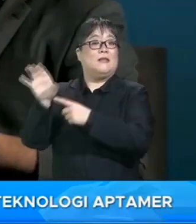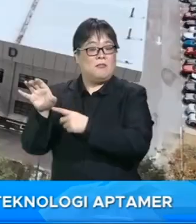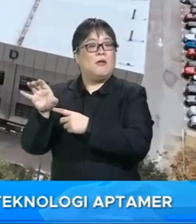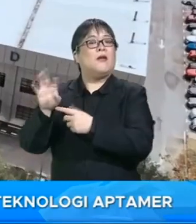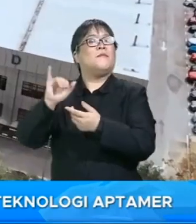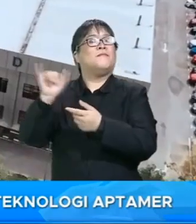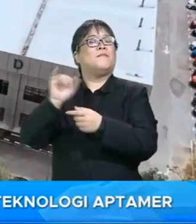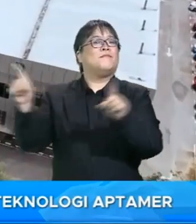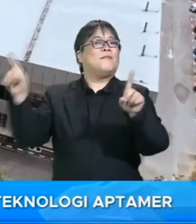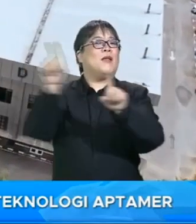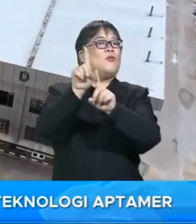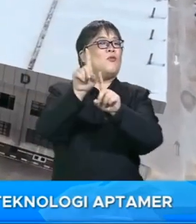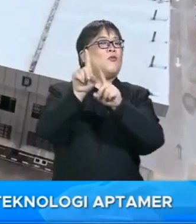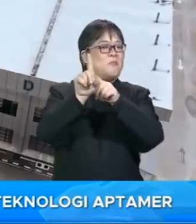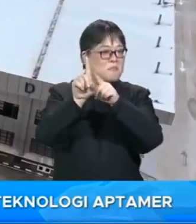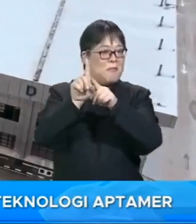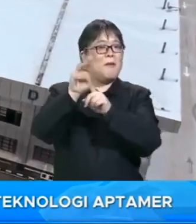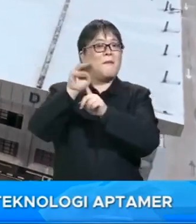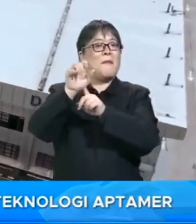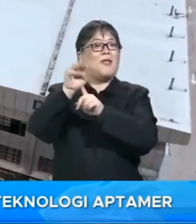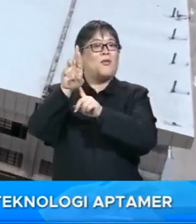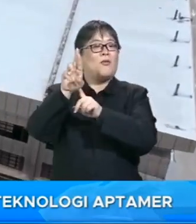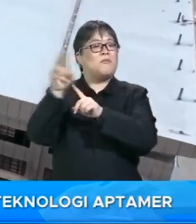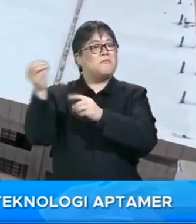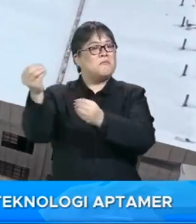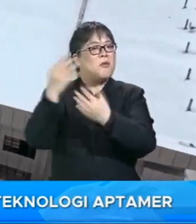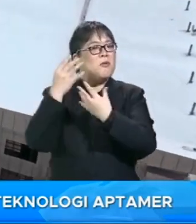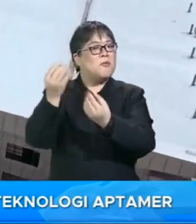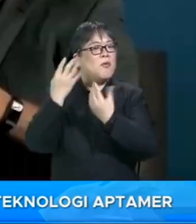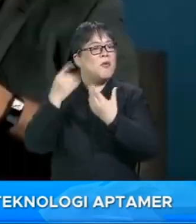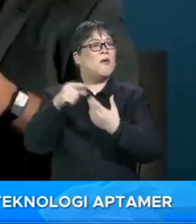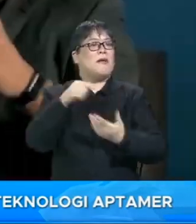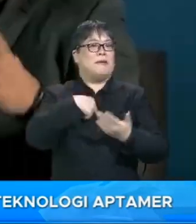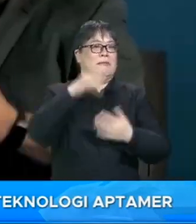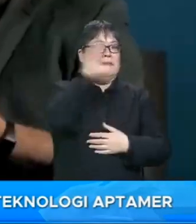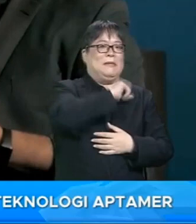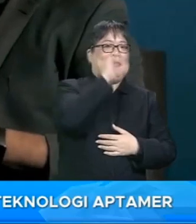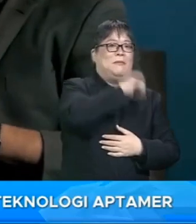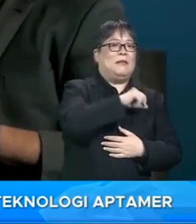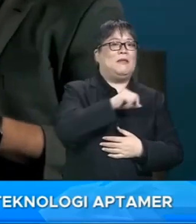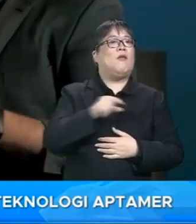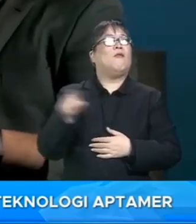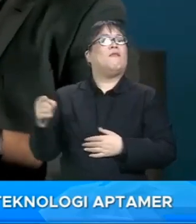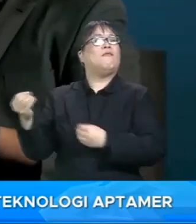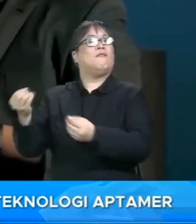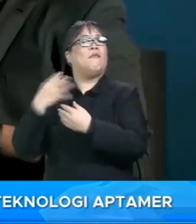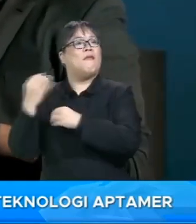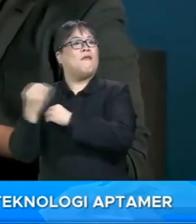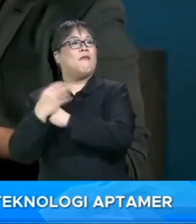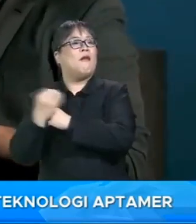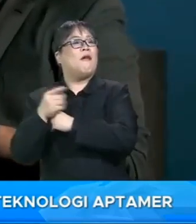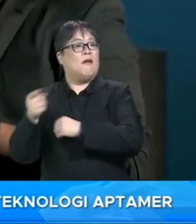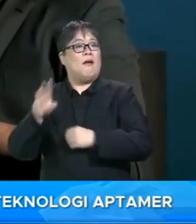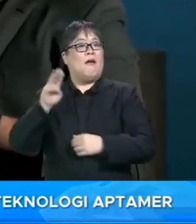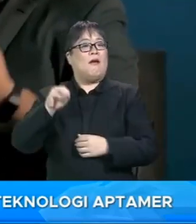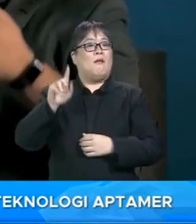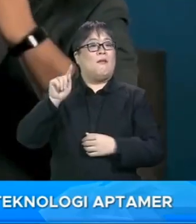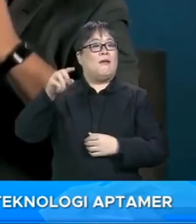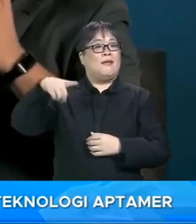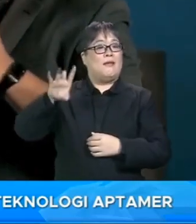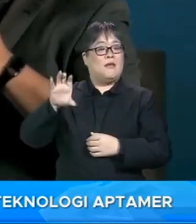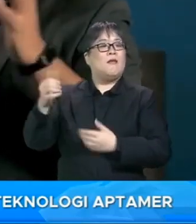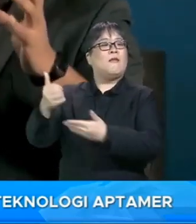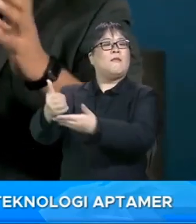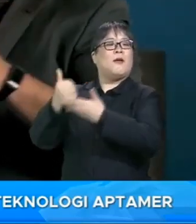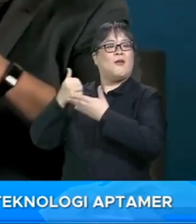mentor kepada Biogene dan memberitahu perkara-perkara yang kita tidak lihat. So dengan bantuan agensi kerajaan seperti MTDC, dia membantu